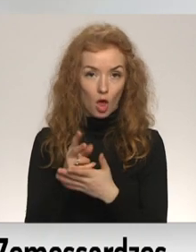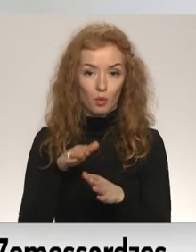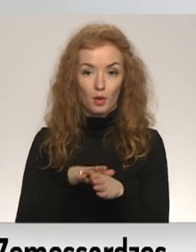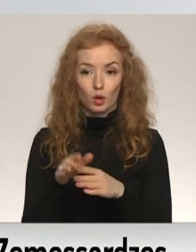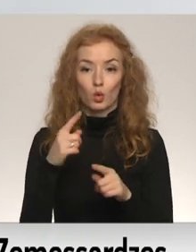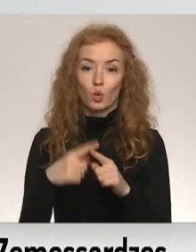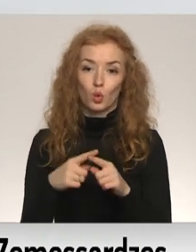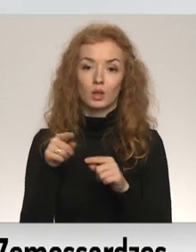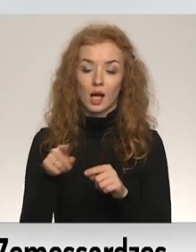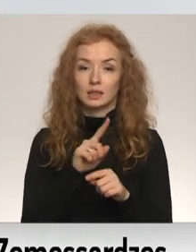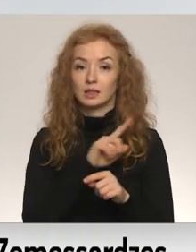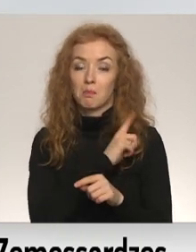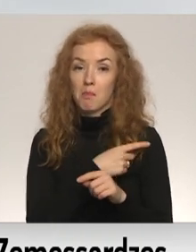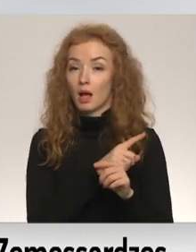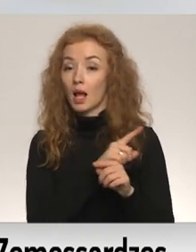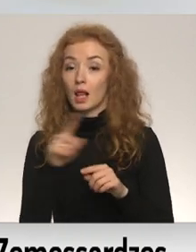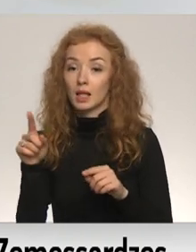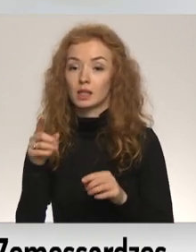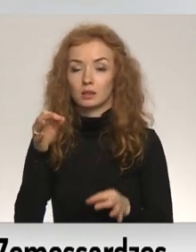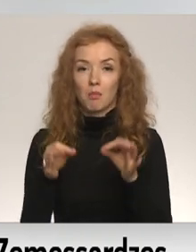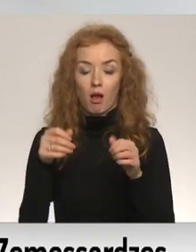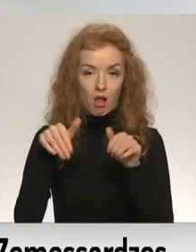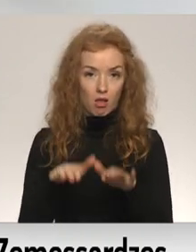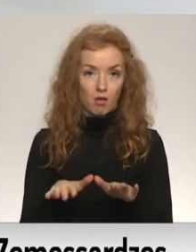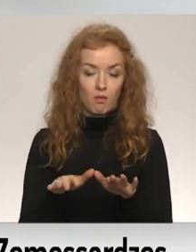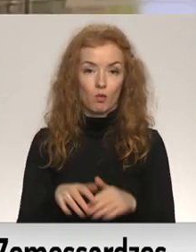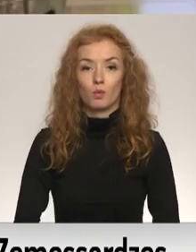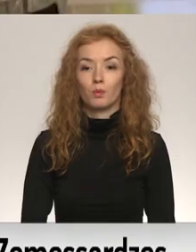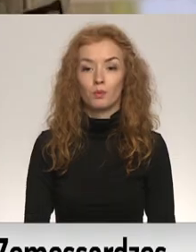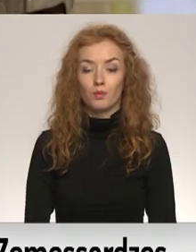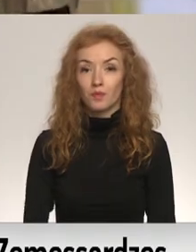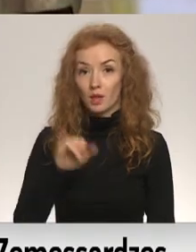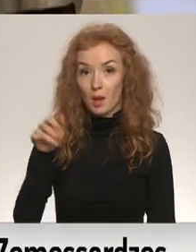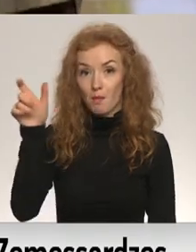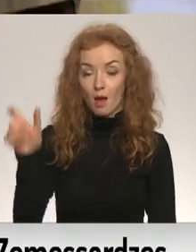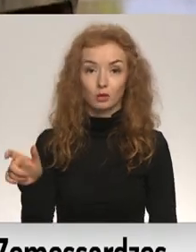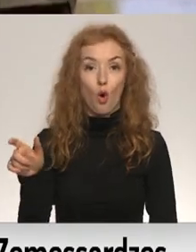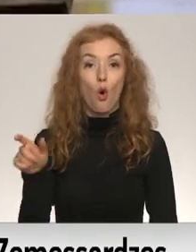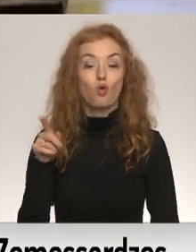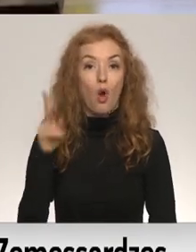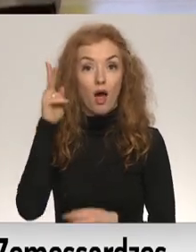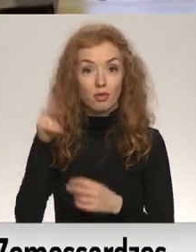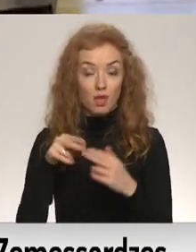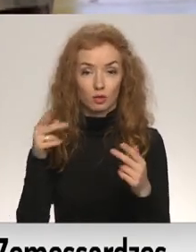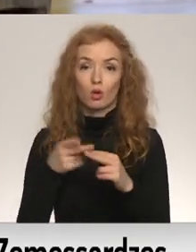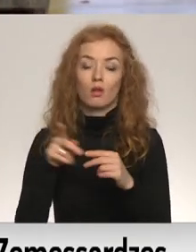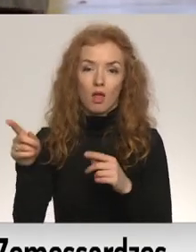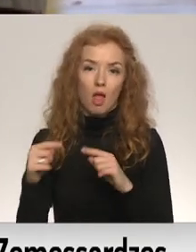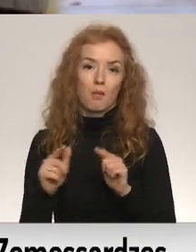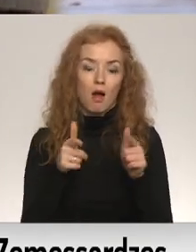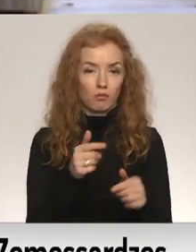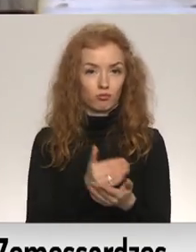ir spēkā līdz notiesas sprieduma stāšanas brīdim. Ja persona tiek attaisnota, tad viņa drīkst turpināt